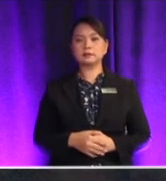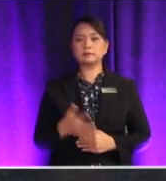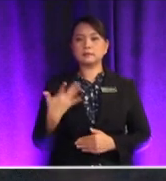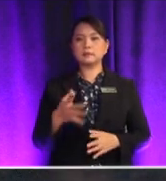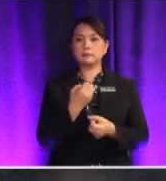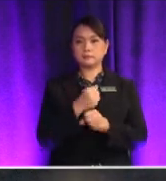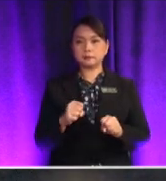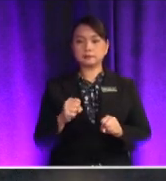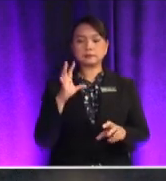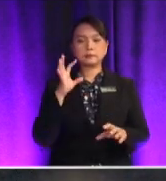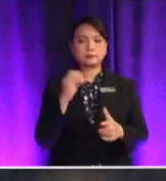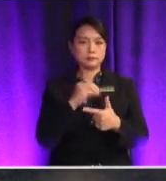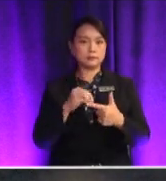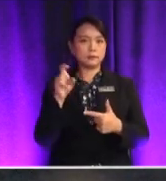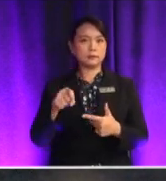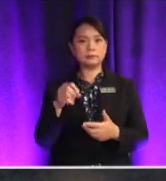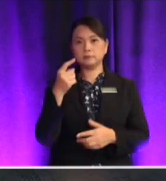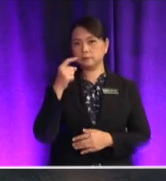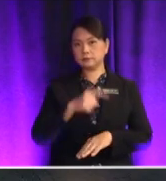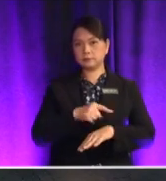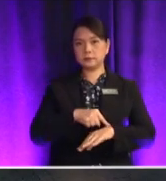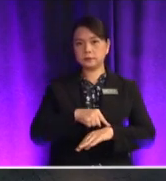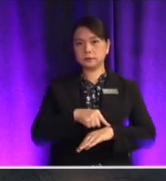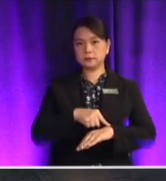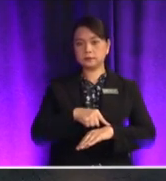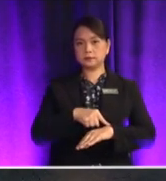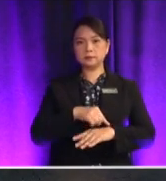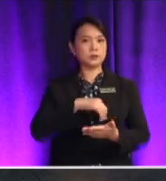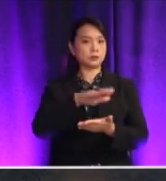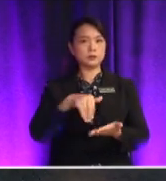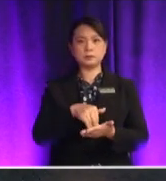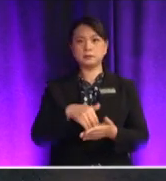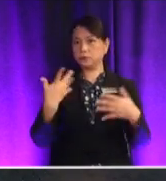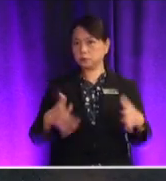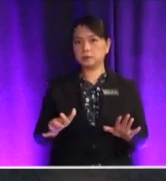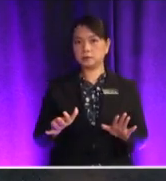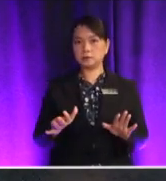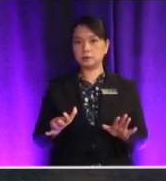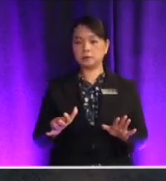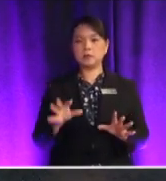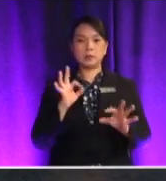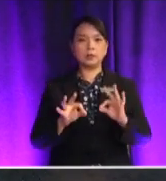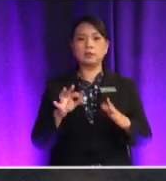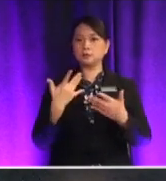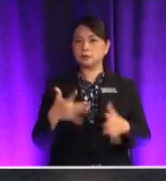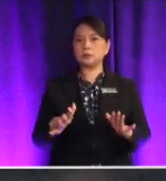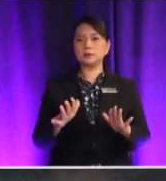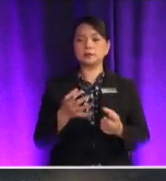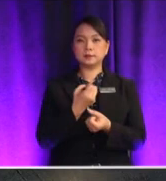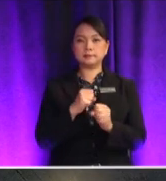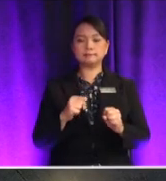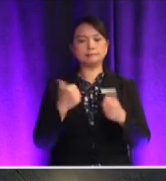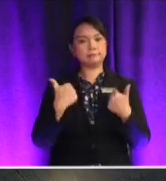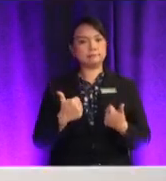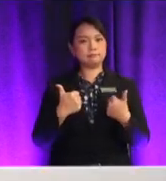perlukan masa untuk ni, Nikki? Dah ke? Semua sudah? Semua sudah bersedia? Kalau dah bersedia, semua okay, tunjuk tangan. Kalau sudah